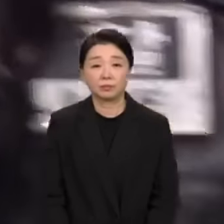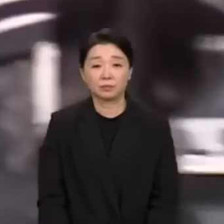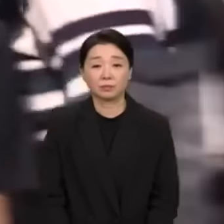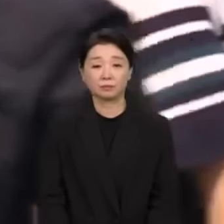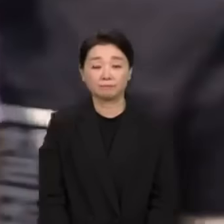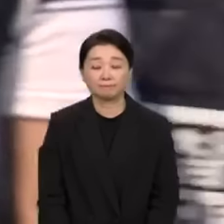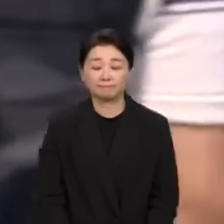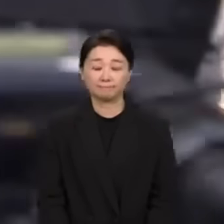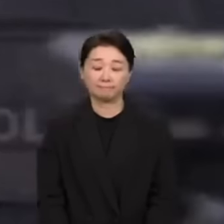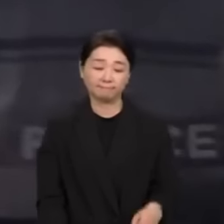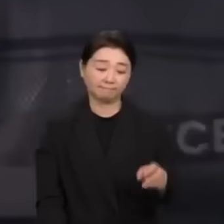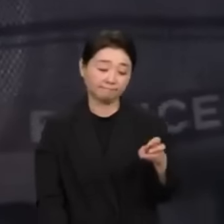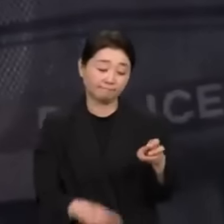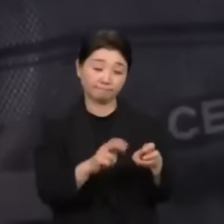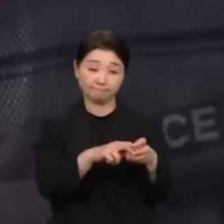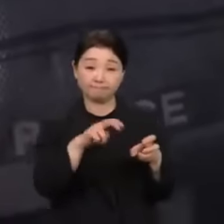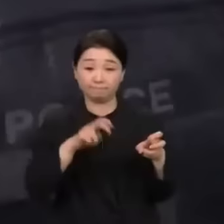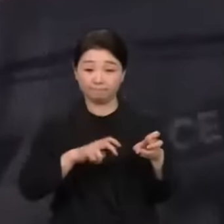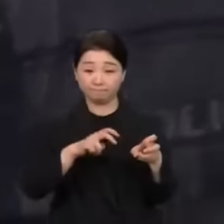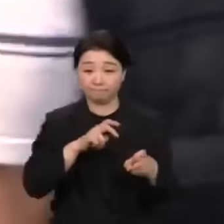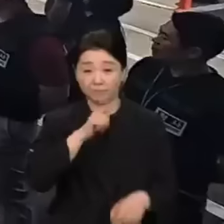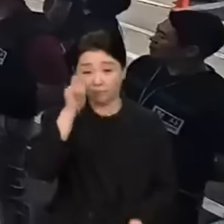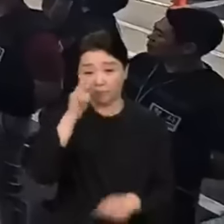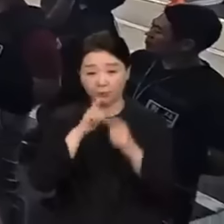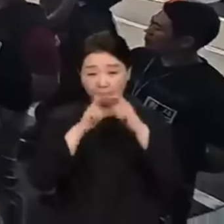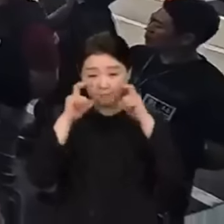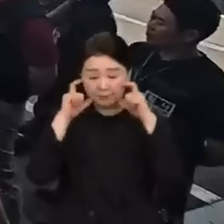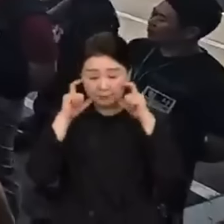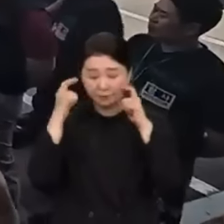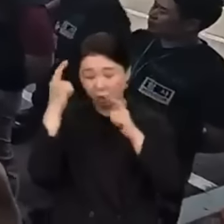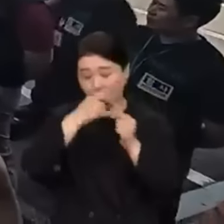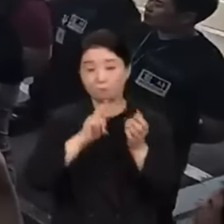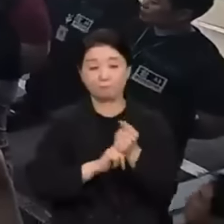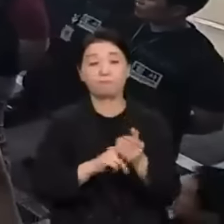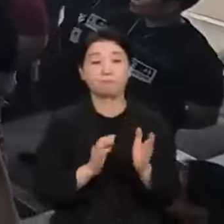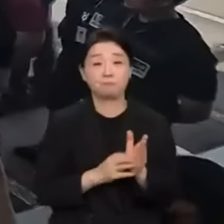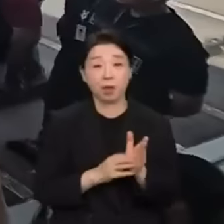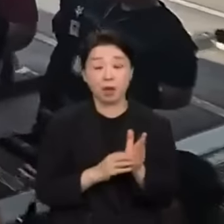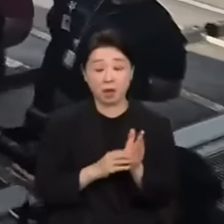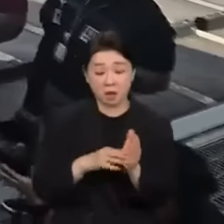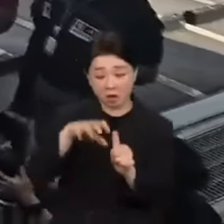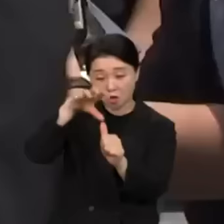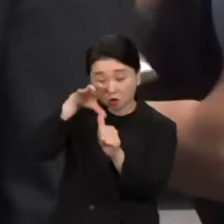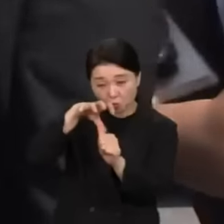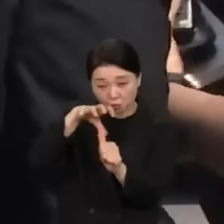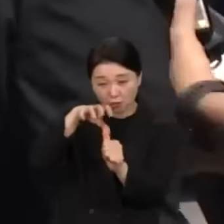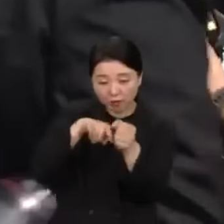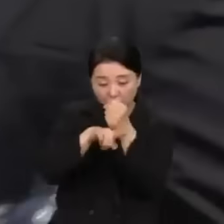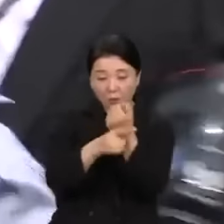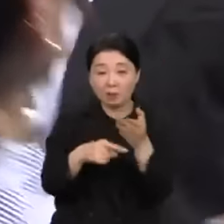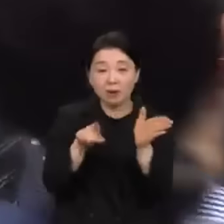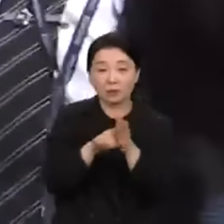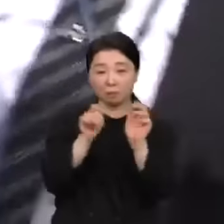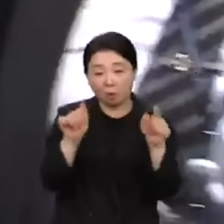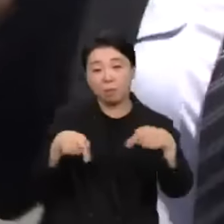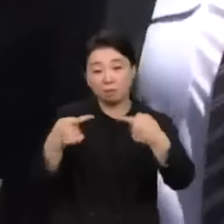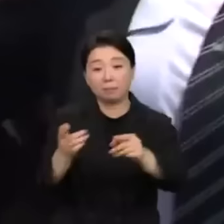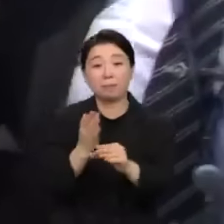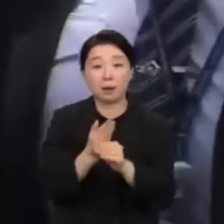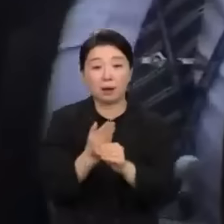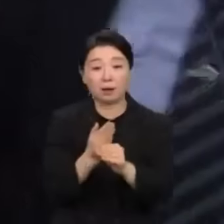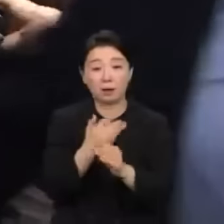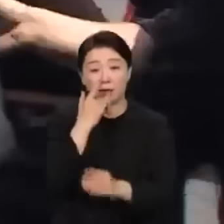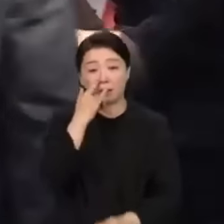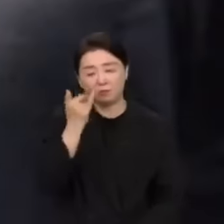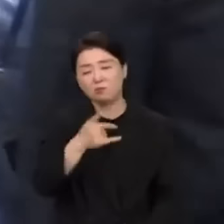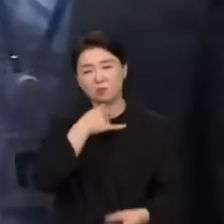승합차에서 내린 중대장은 모자와 마스크로 얼굴을 가렸습니다. 구속영장 실질심사 받기 위해 법원으로 들어가는 길